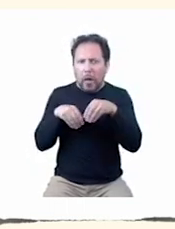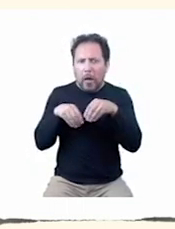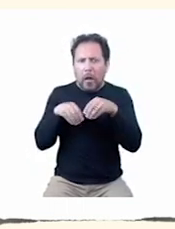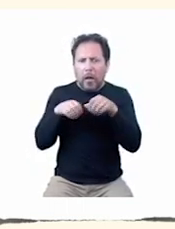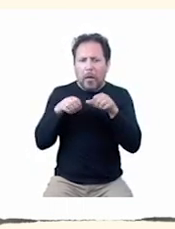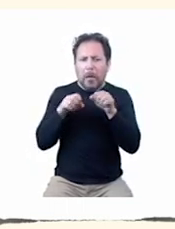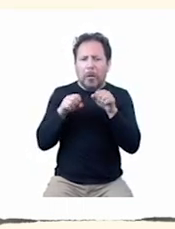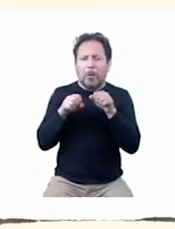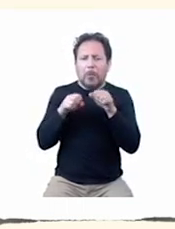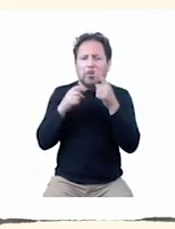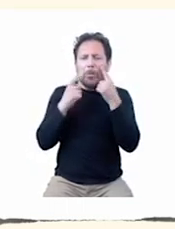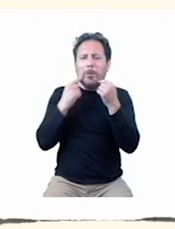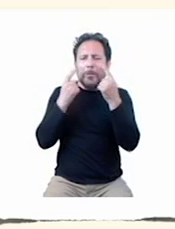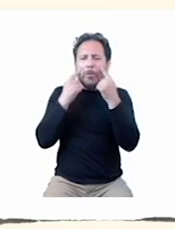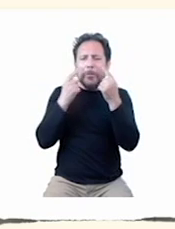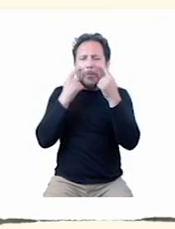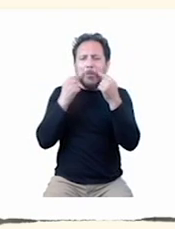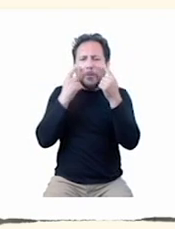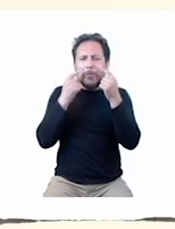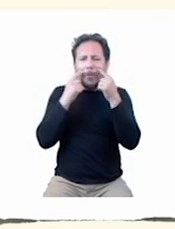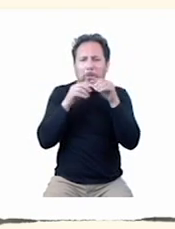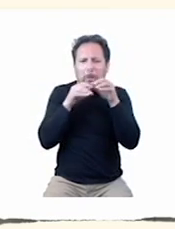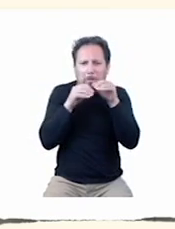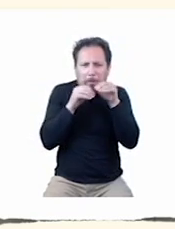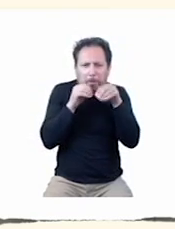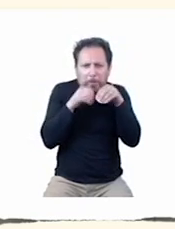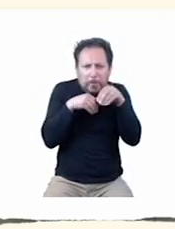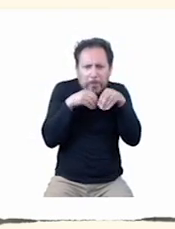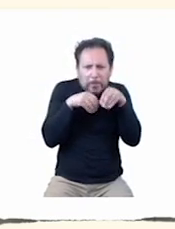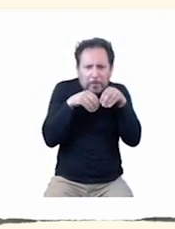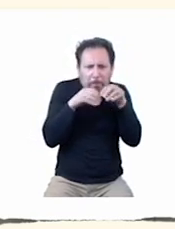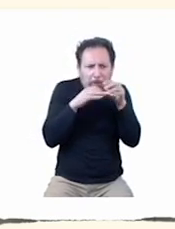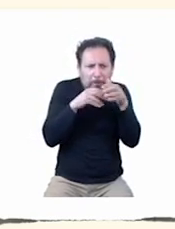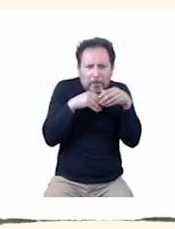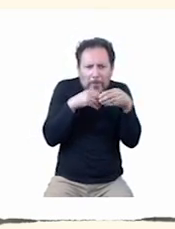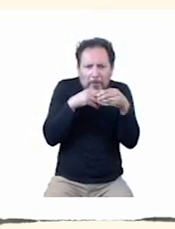allora piagnucolava e si rotolava sulla schiena.